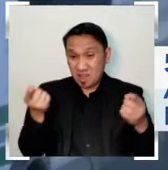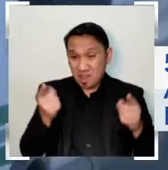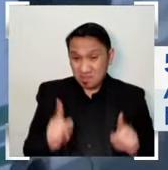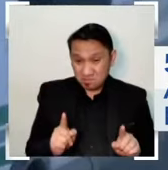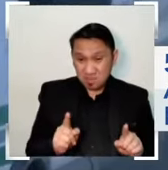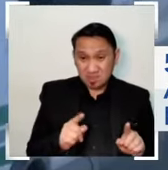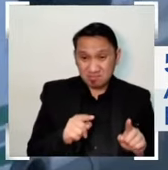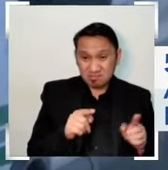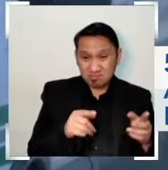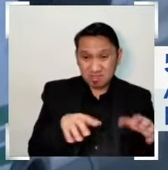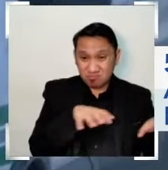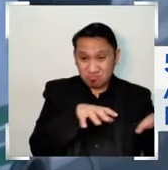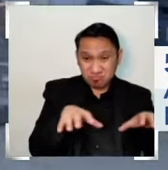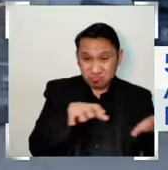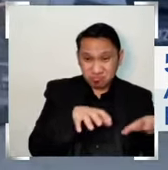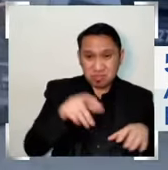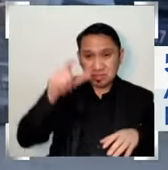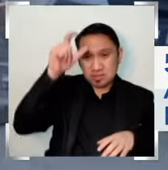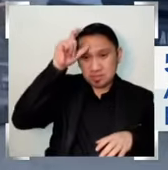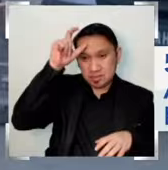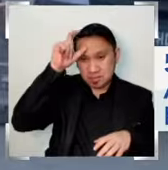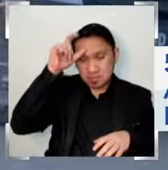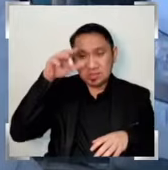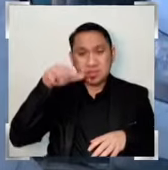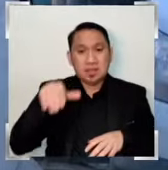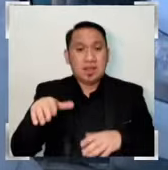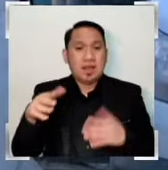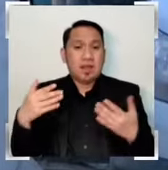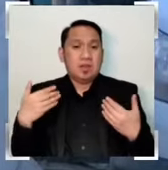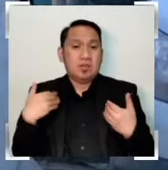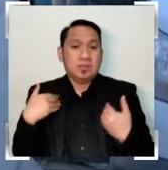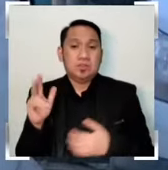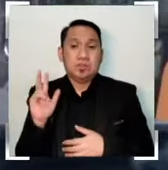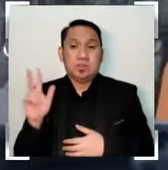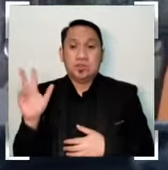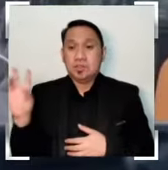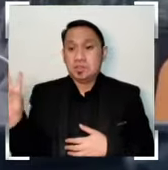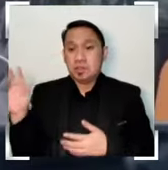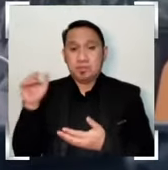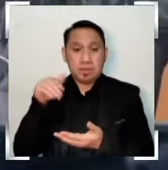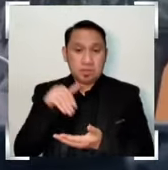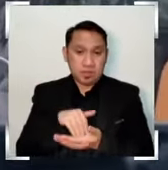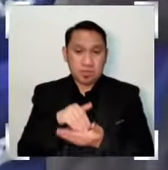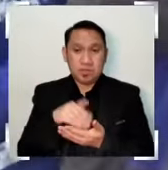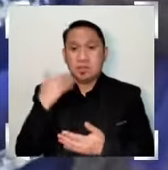sa Turkey at Syria kung saan umabot na sa mahigit 37,000 ang namatay.